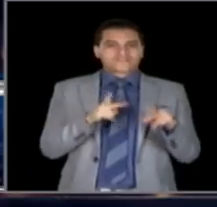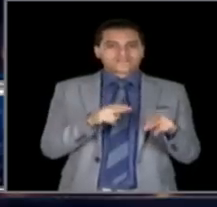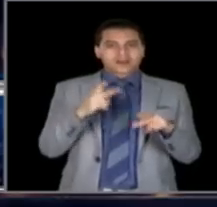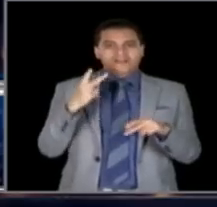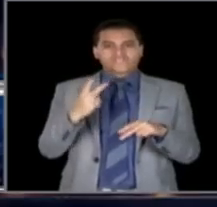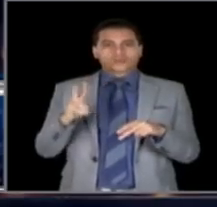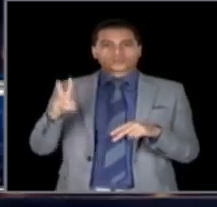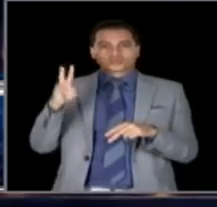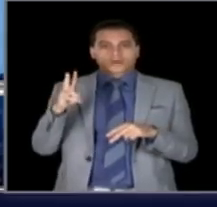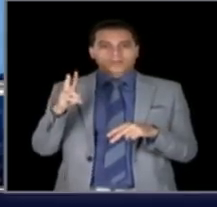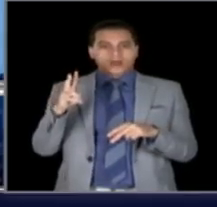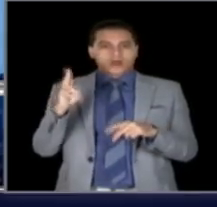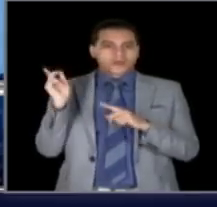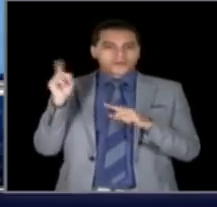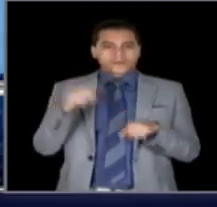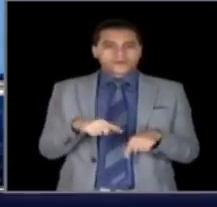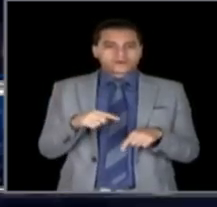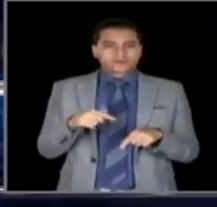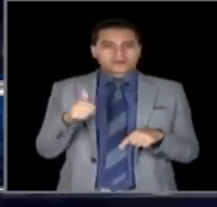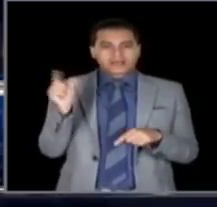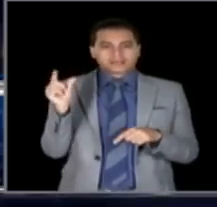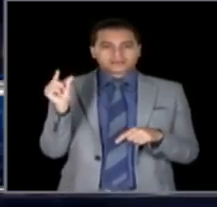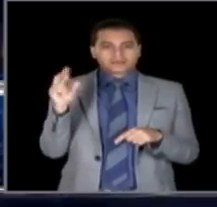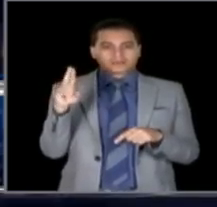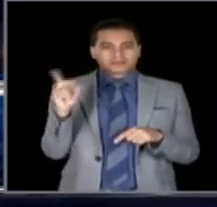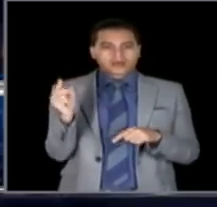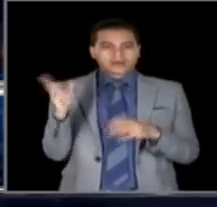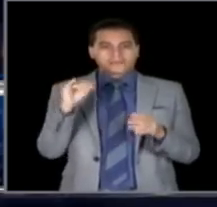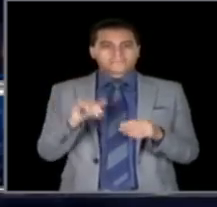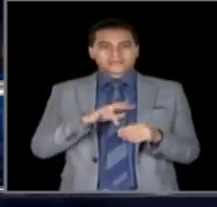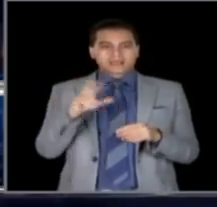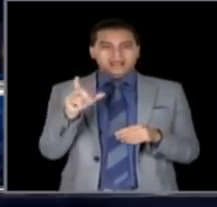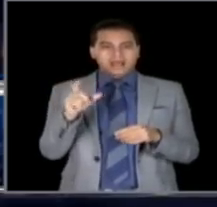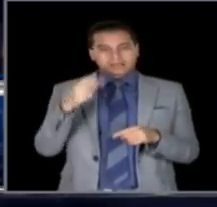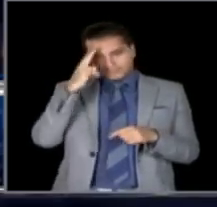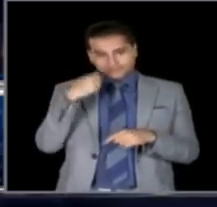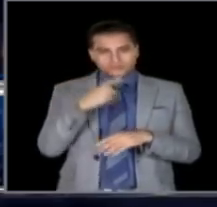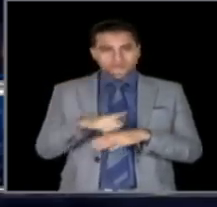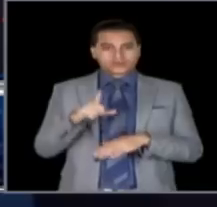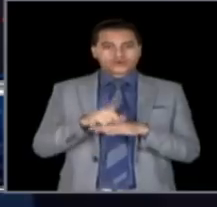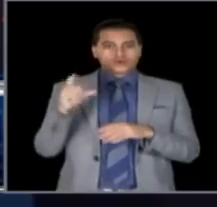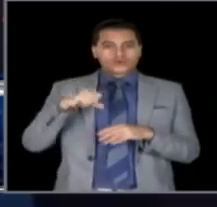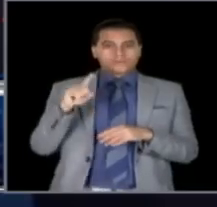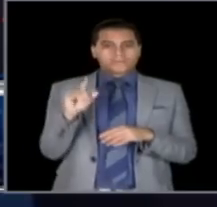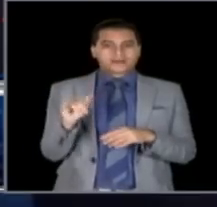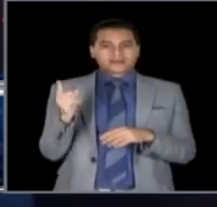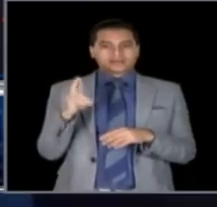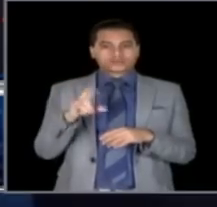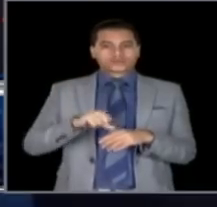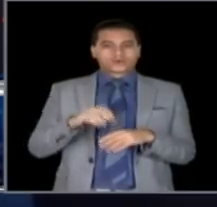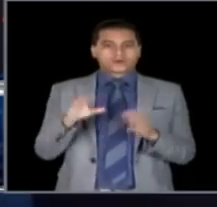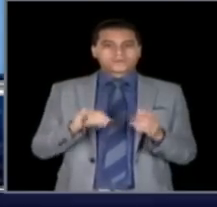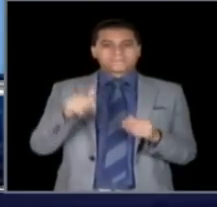2006-2007. مين؟ انتر ميلان. تحت قيادة روبرتو